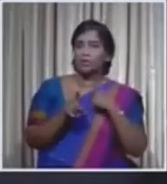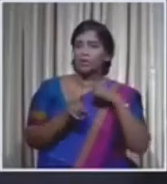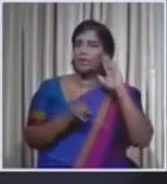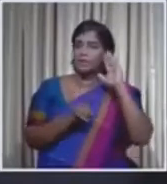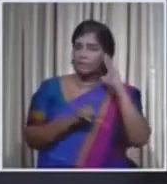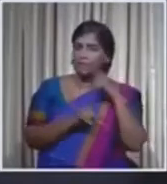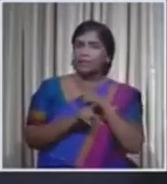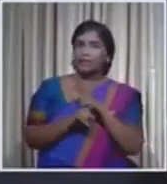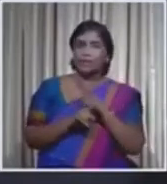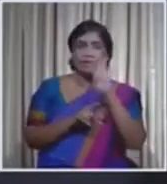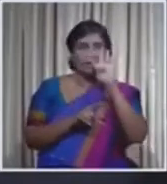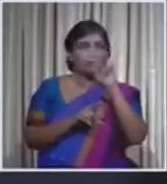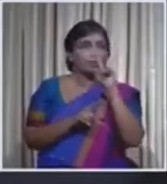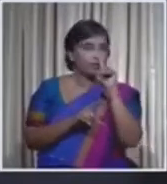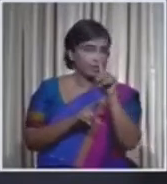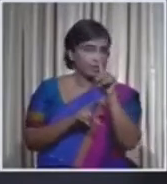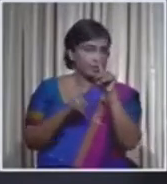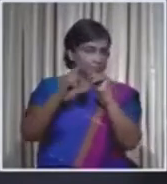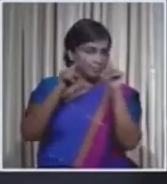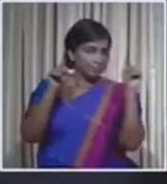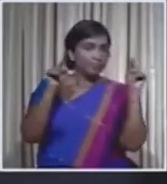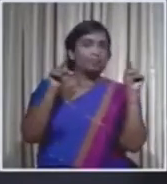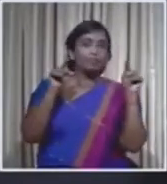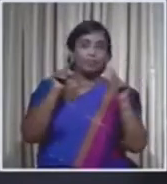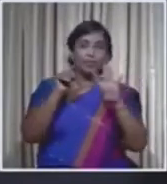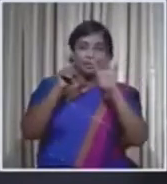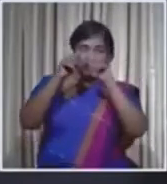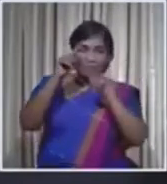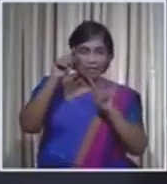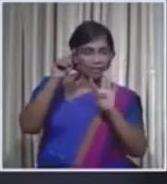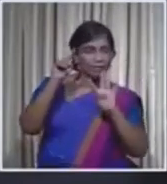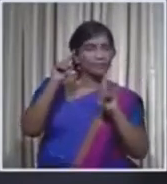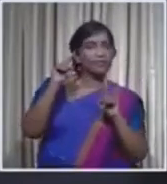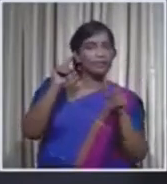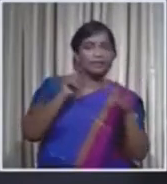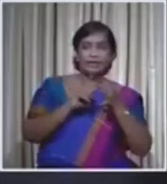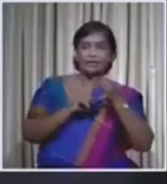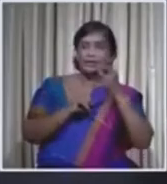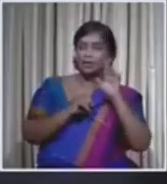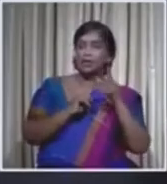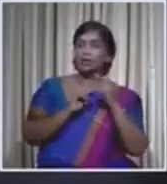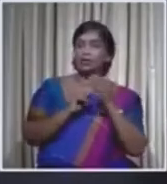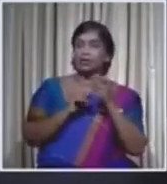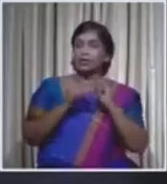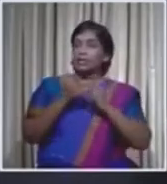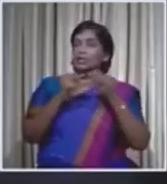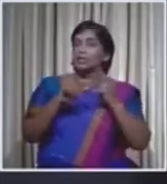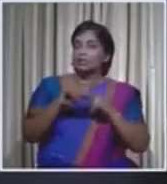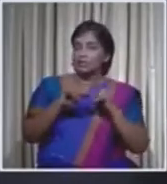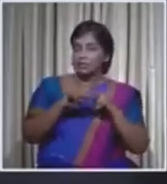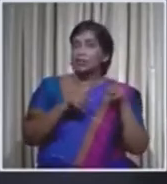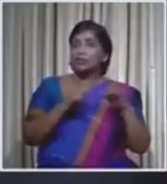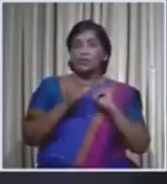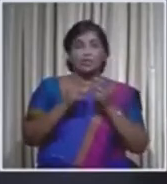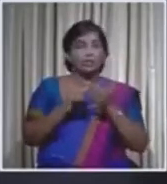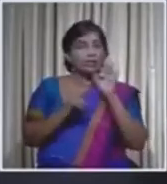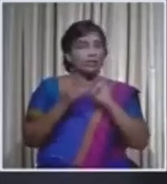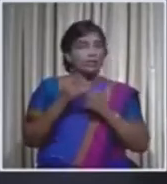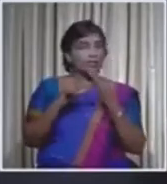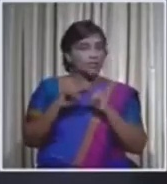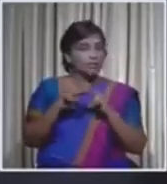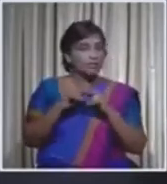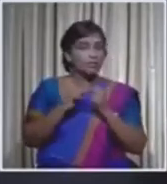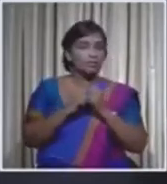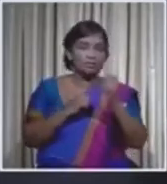විශේෂයෙන්ම 41 යටතේ 41 වෙනි වැඩ ජනාධිපතිවරයාගේ කාර්ය මණ්ඩලය ඒ කාර්ය මණ්ඩලයක් ඇතුළත ක්‍රියා